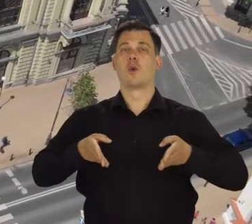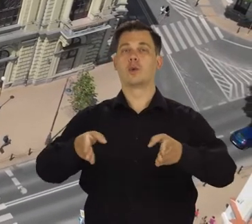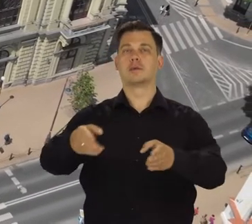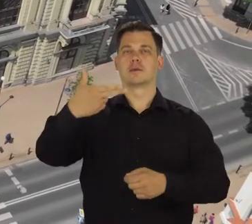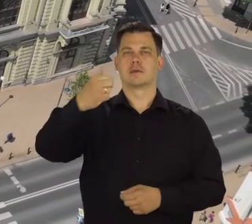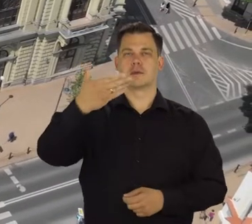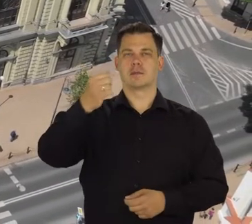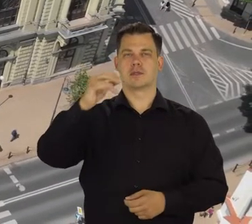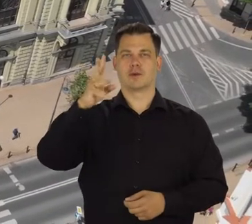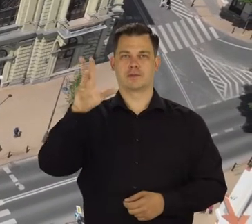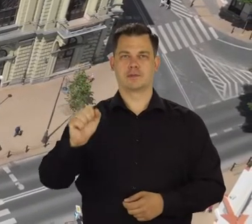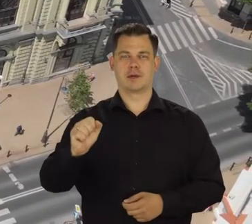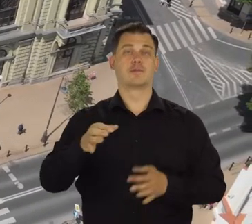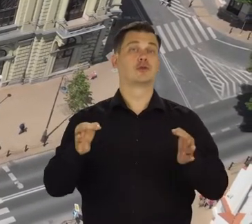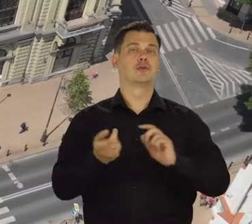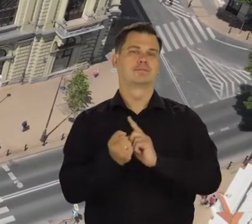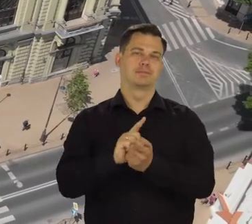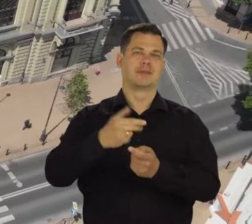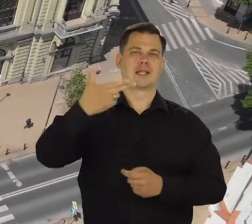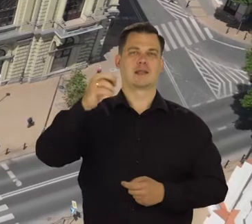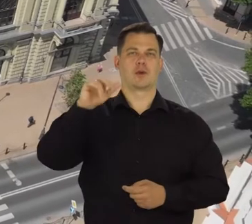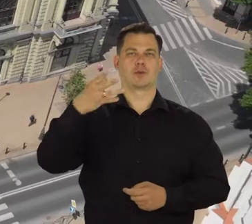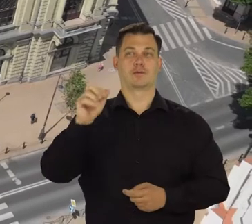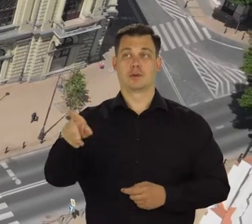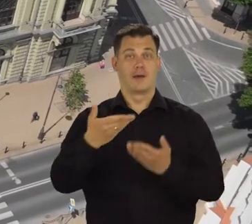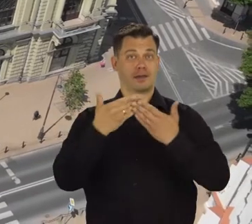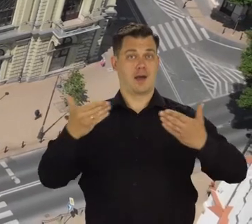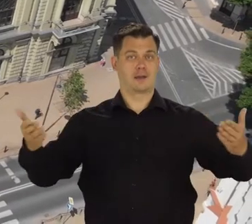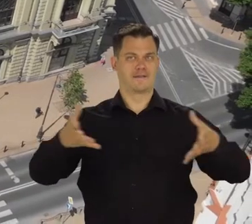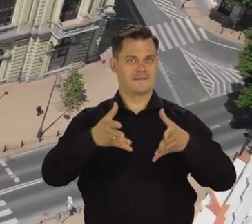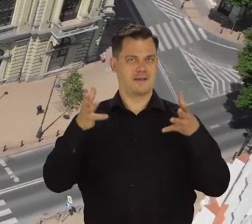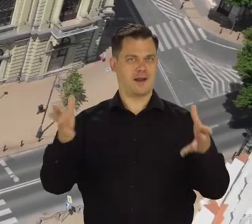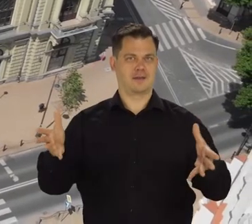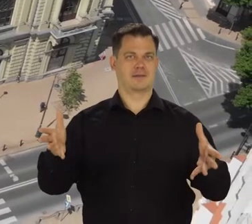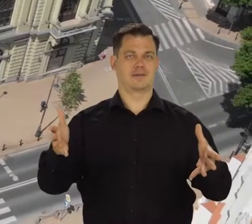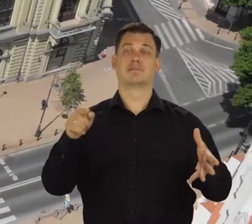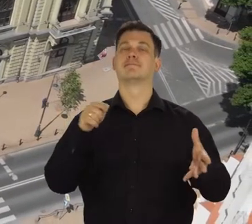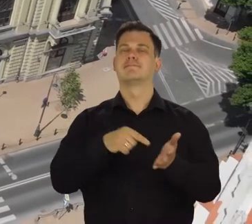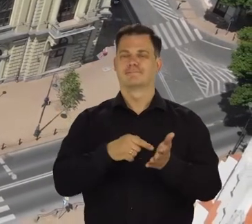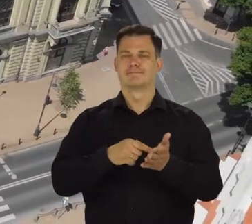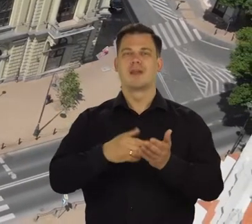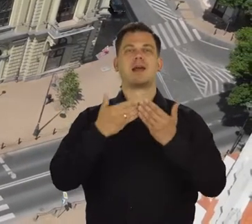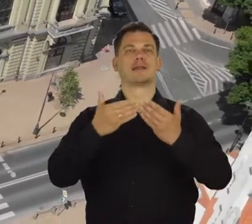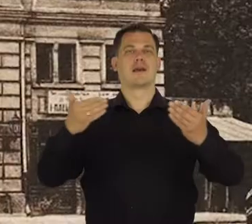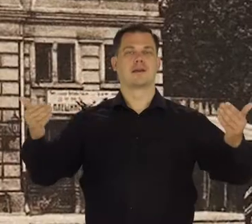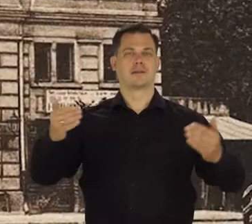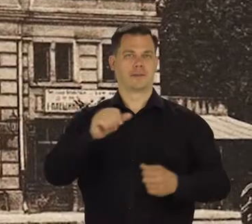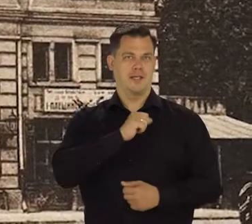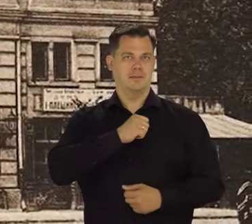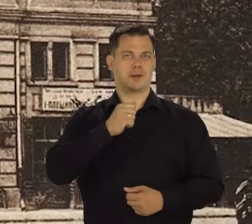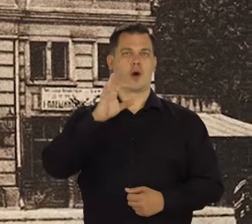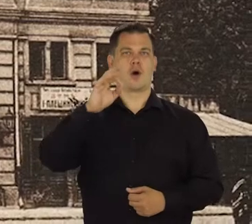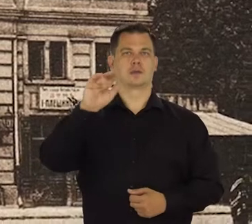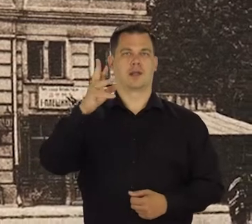1886 roku przy ulicy Namiestnikowskiej, dziś Narutowicza, zostaje otwarty Teatr Wielki, który obecnie jest siedzibą teatru